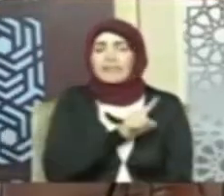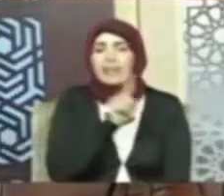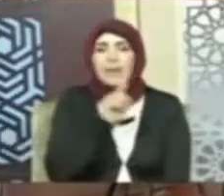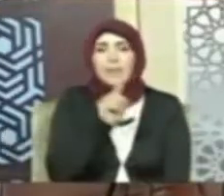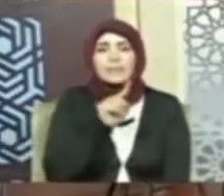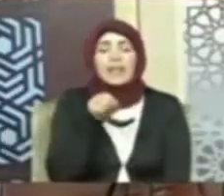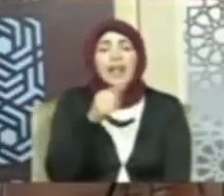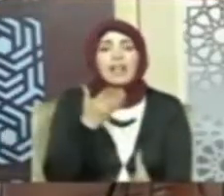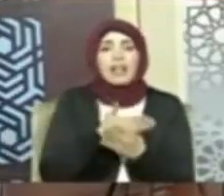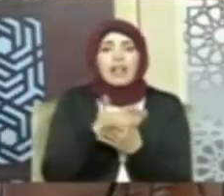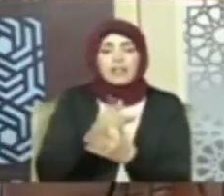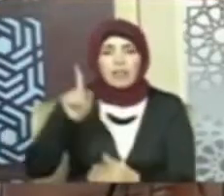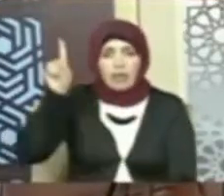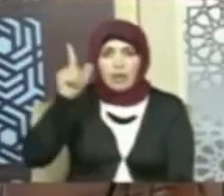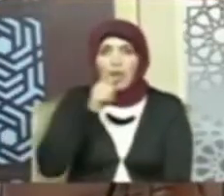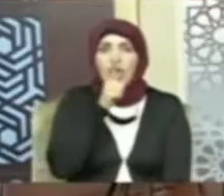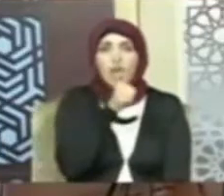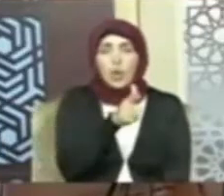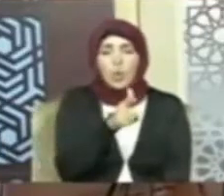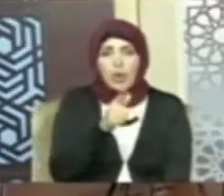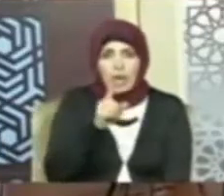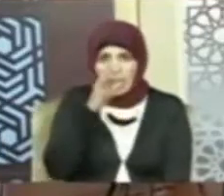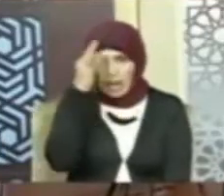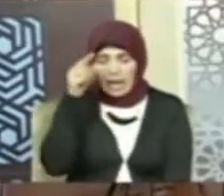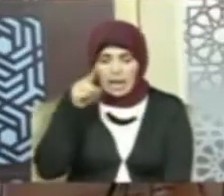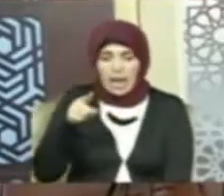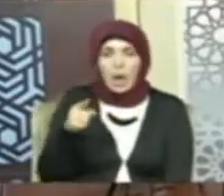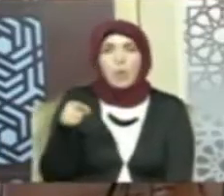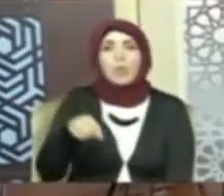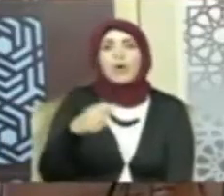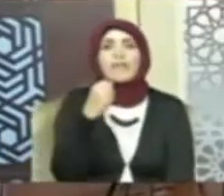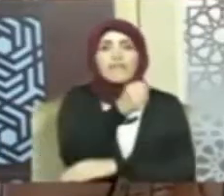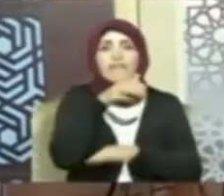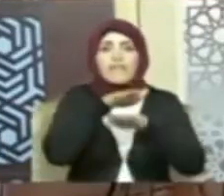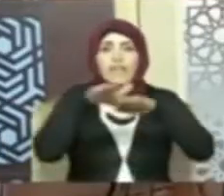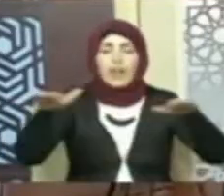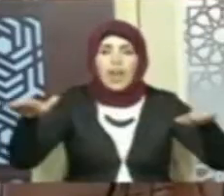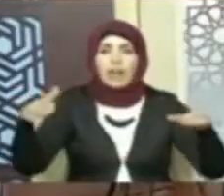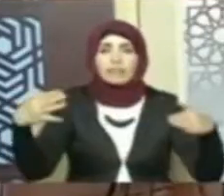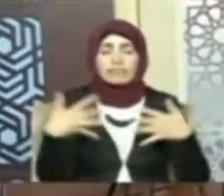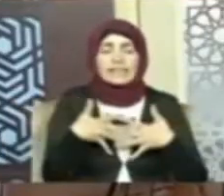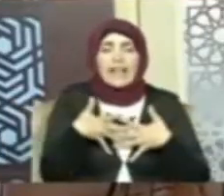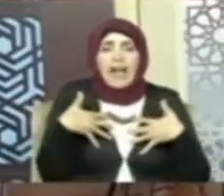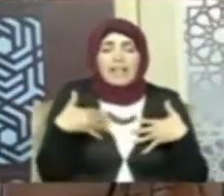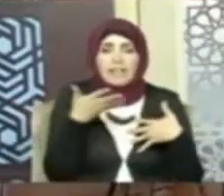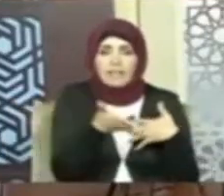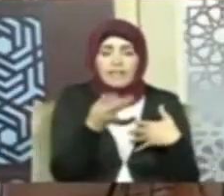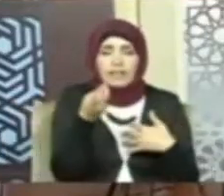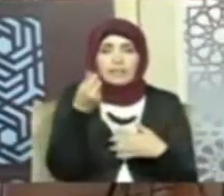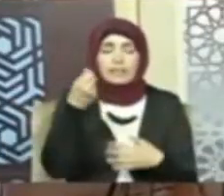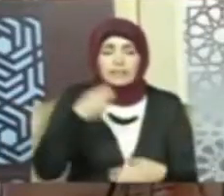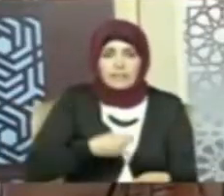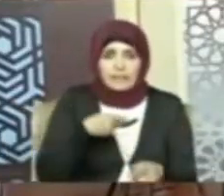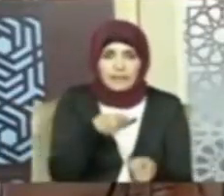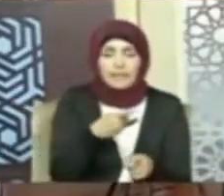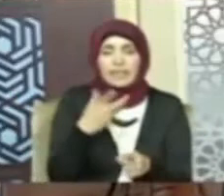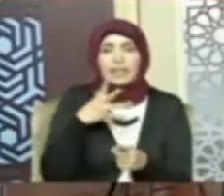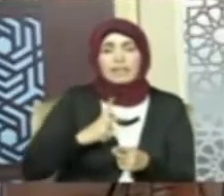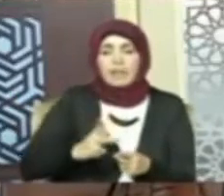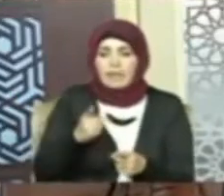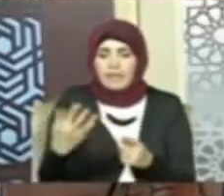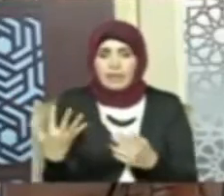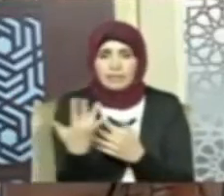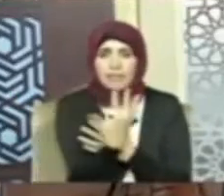إذا أخذت الأرض زخرفها وزينت وظن أهلها